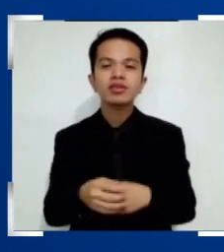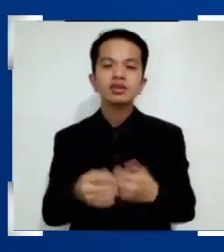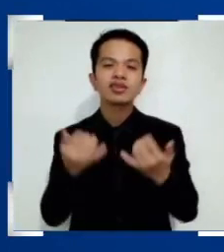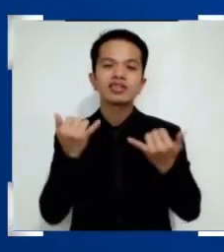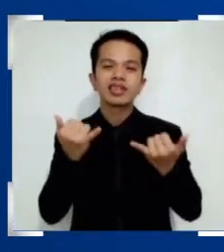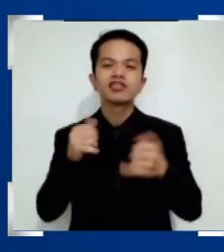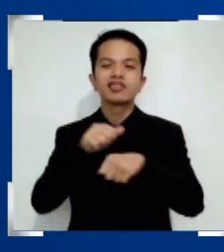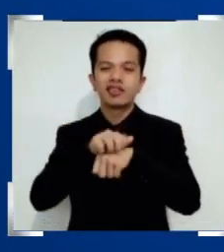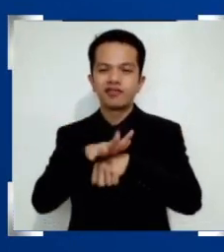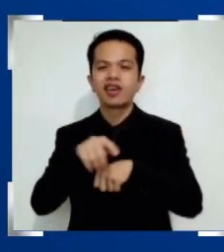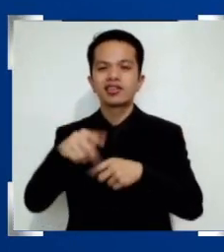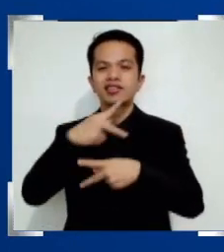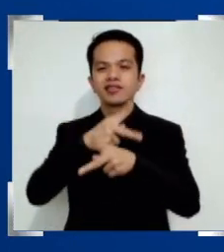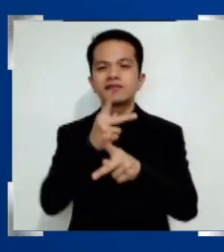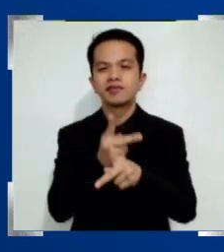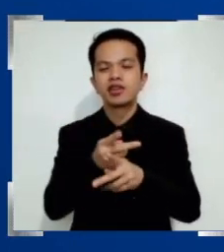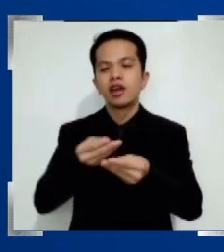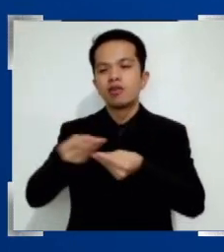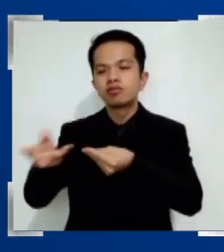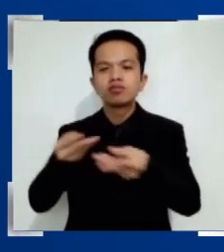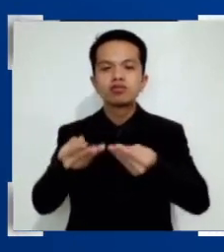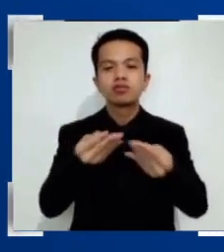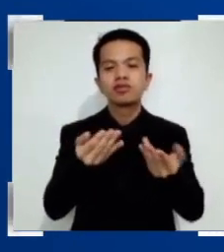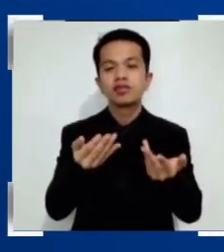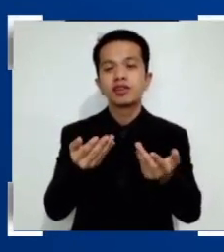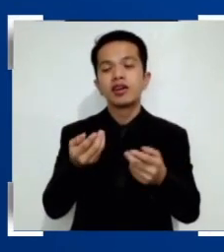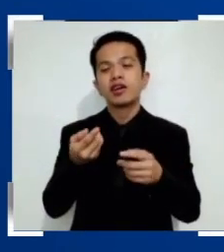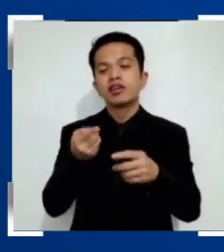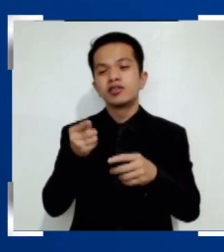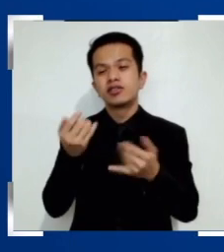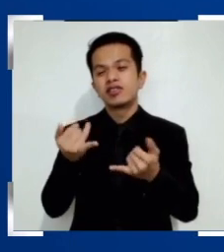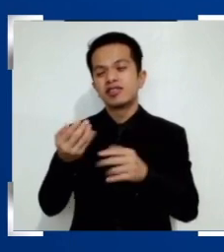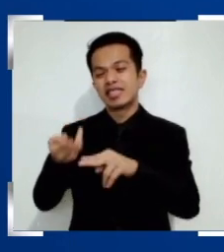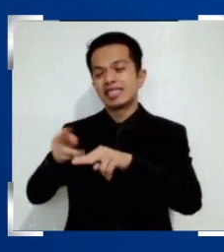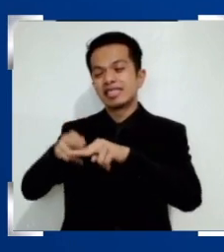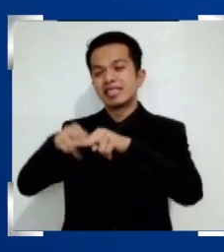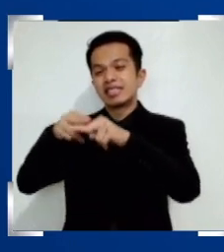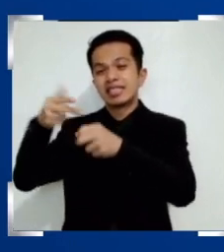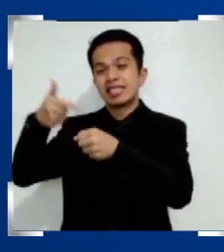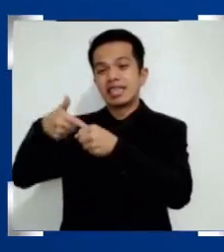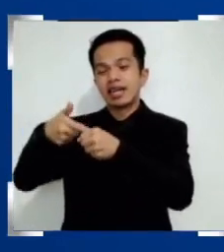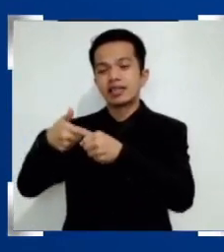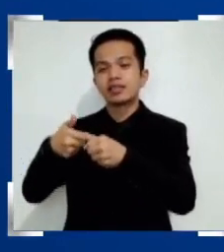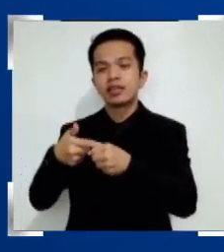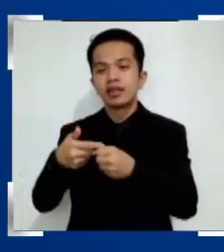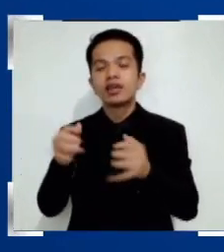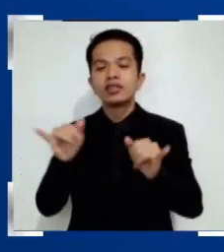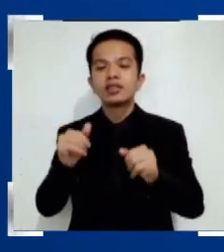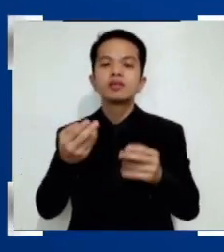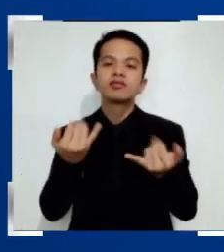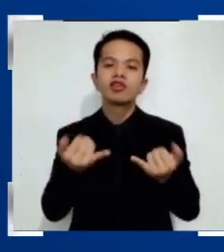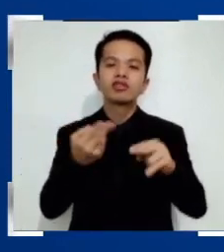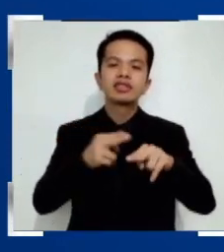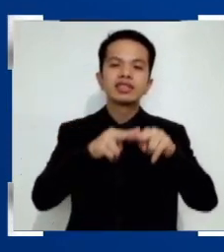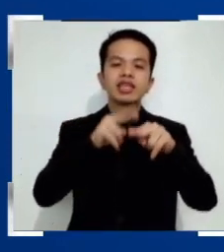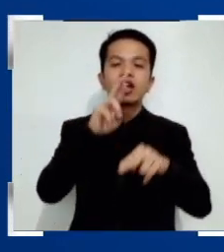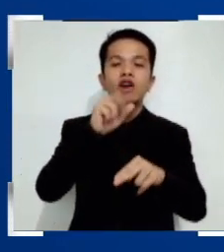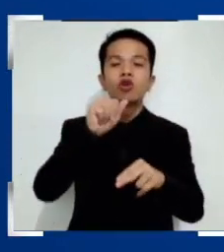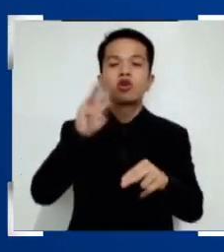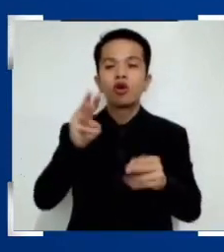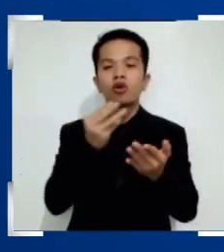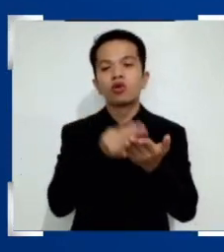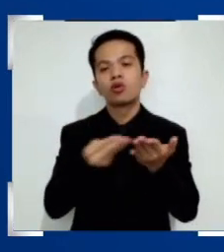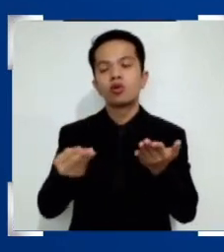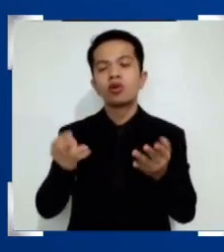at distribution ang mataas na presyo ng petrolyo. Malaki rin daw ang itinaas ng presyo ng raw materials habang humihina ang piso